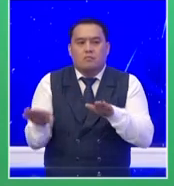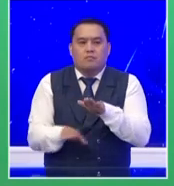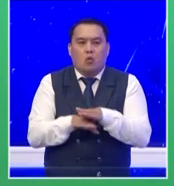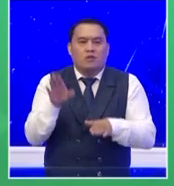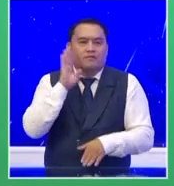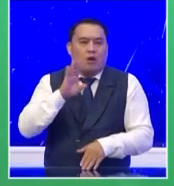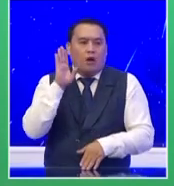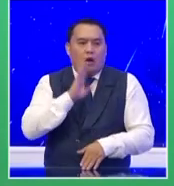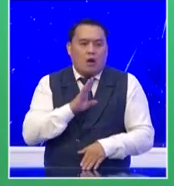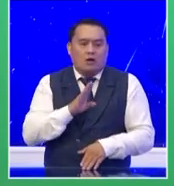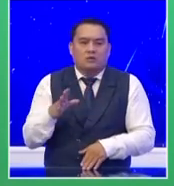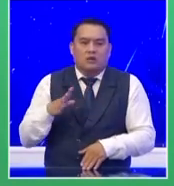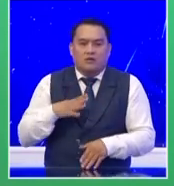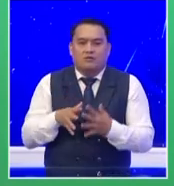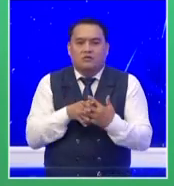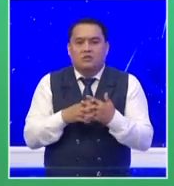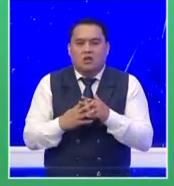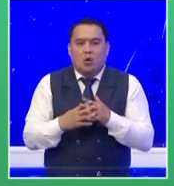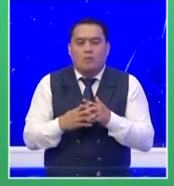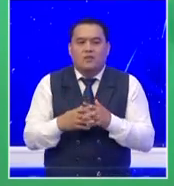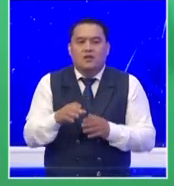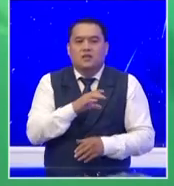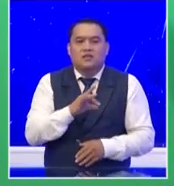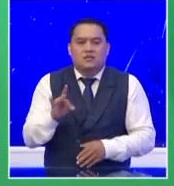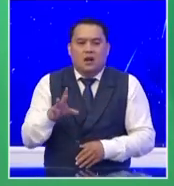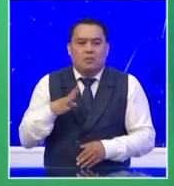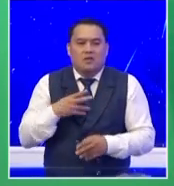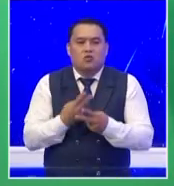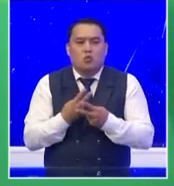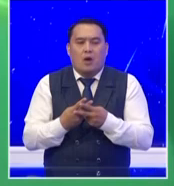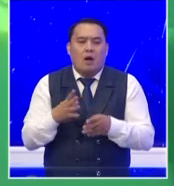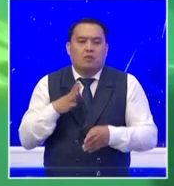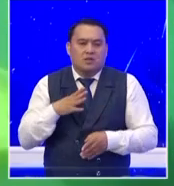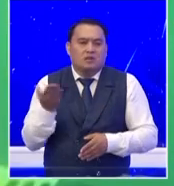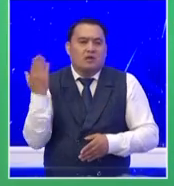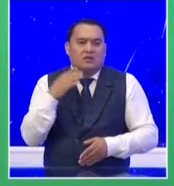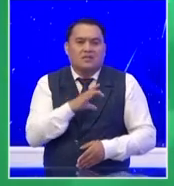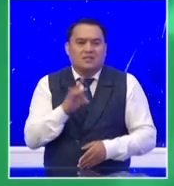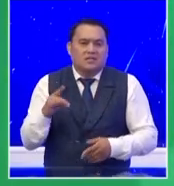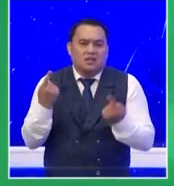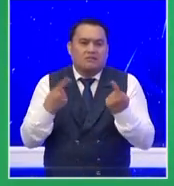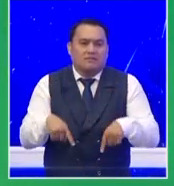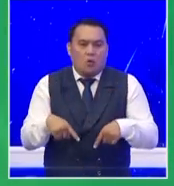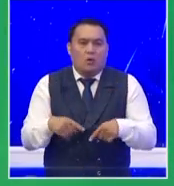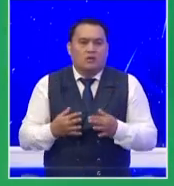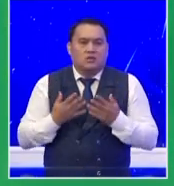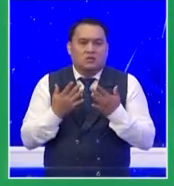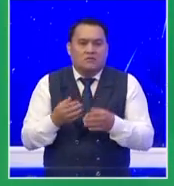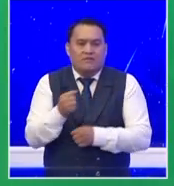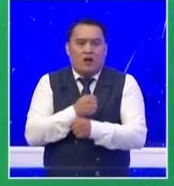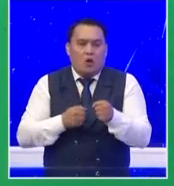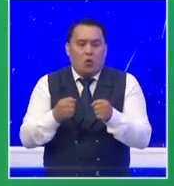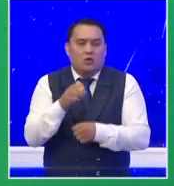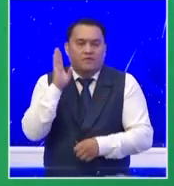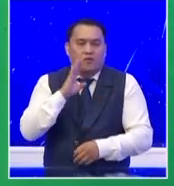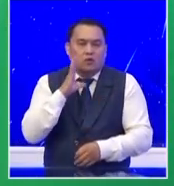затопленном известняковом карьере возле поселка Руму. В советские годы здесь находилась тюрьма. После распада СССР спрос на известняк упал, и насосы, откачивающие отсюда